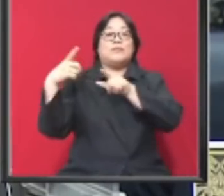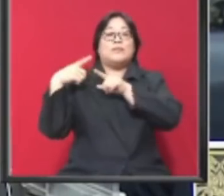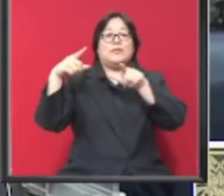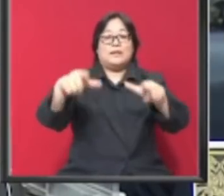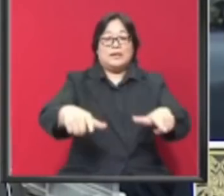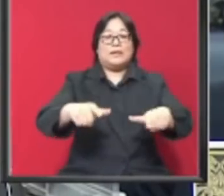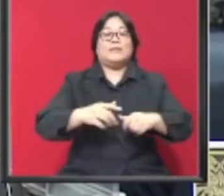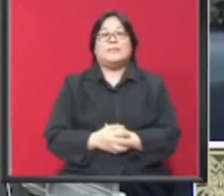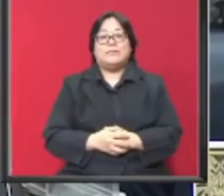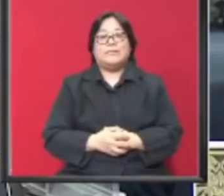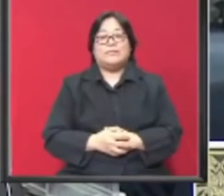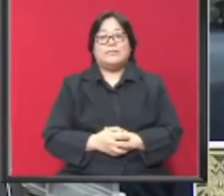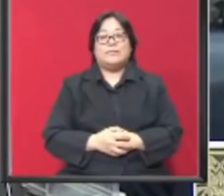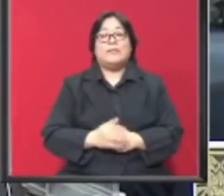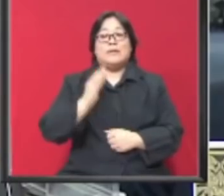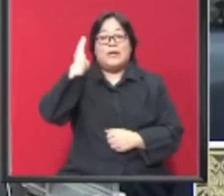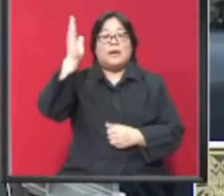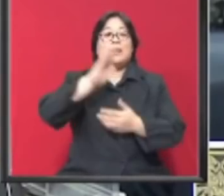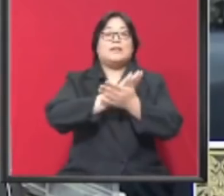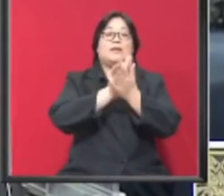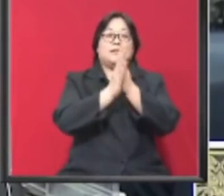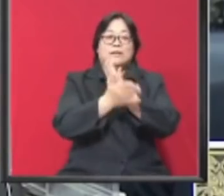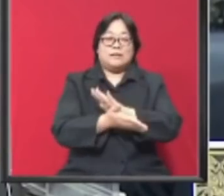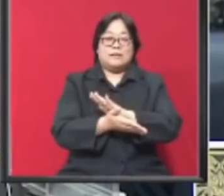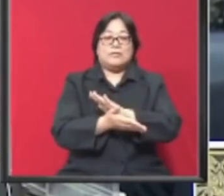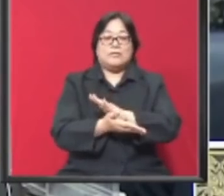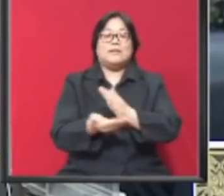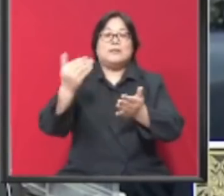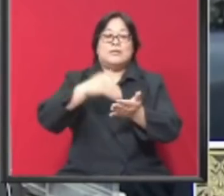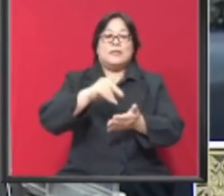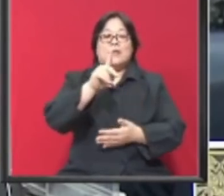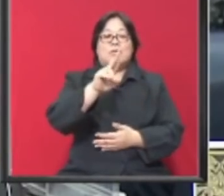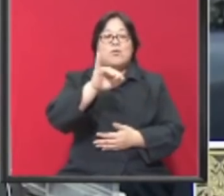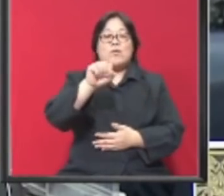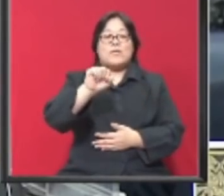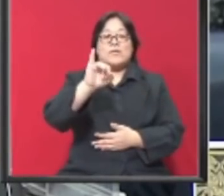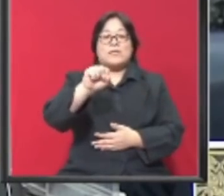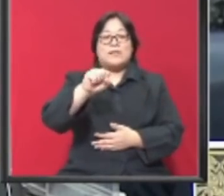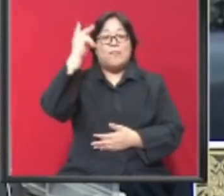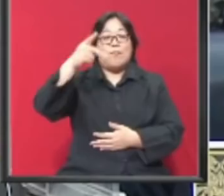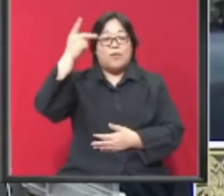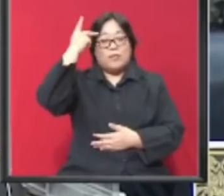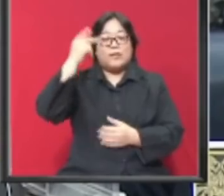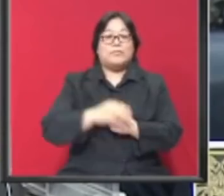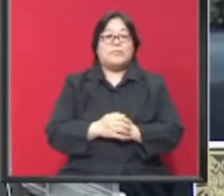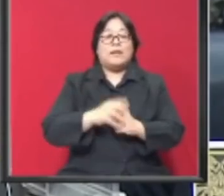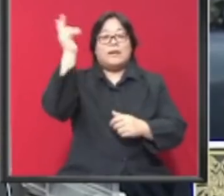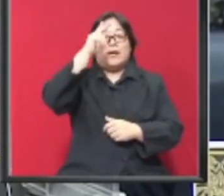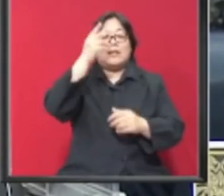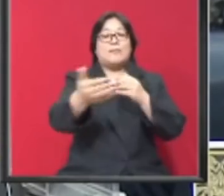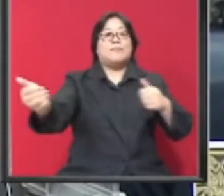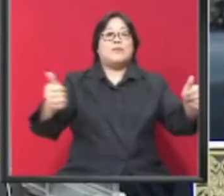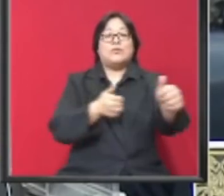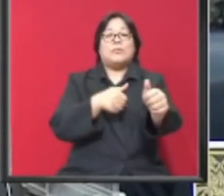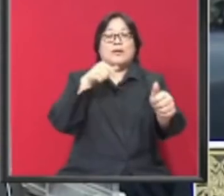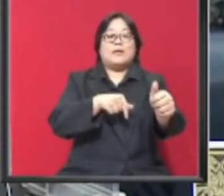letak jawatan akan jadi pula satu lagi craziest politik Kerajaan pintu belakang ini